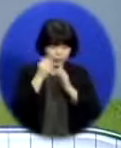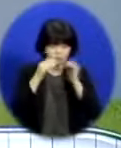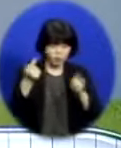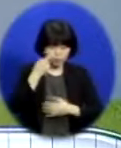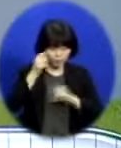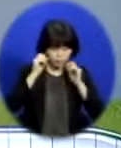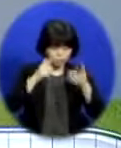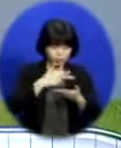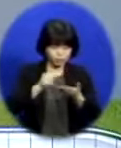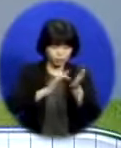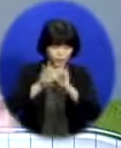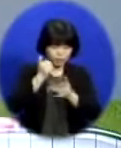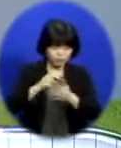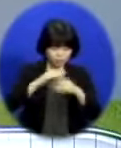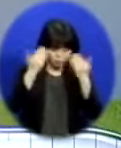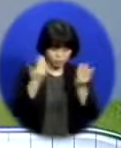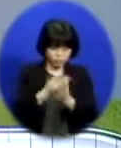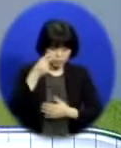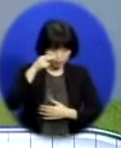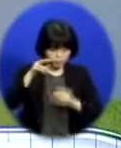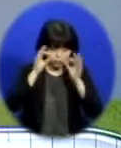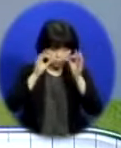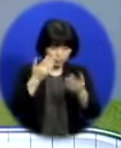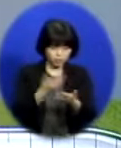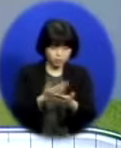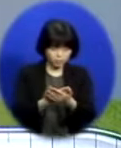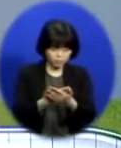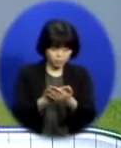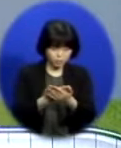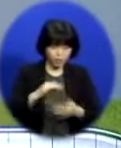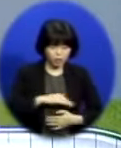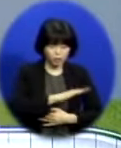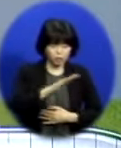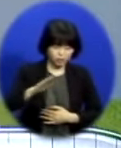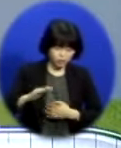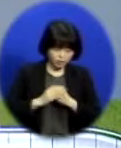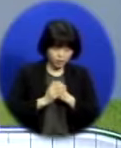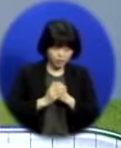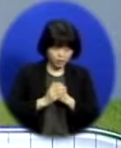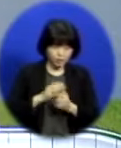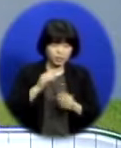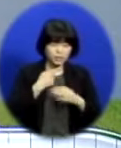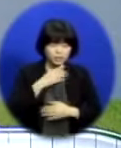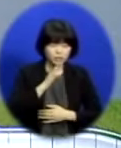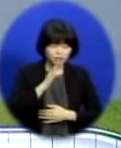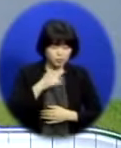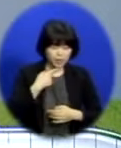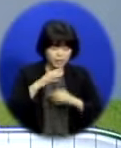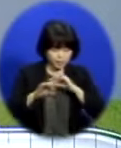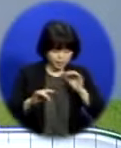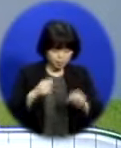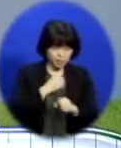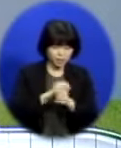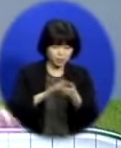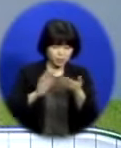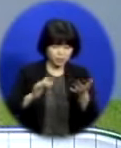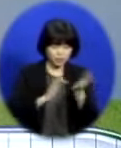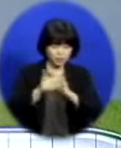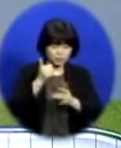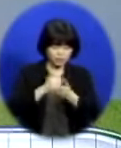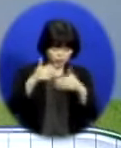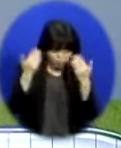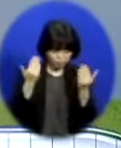주 예수님을 온전히 바라보게 해 주소서 저희들이 정말 갈망합니다 예수님과